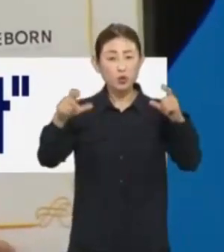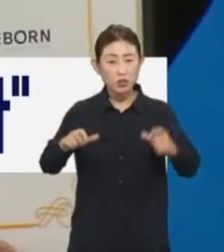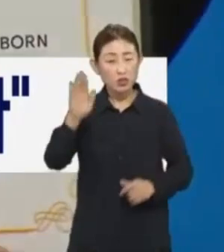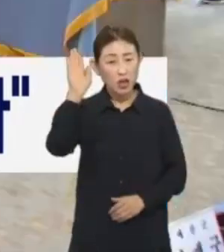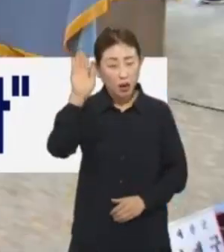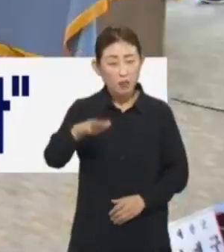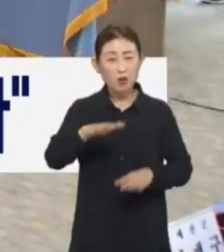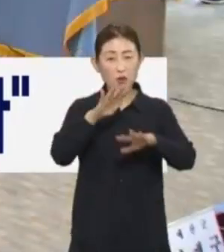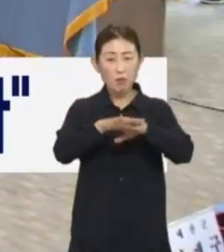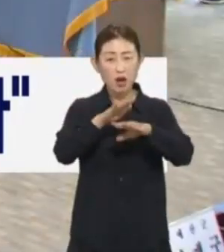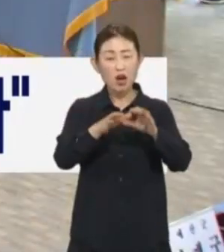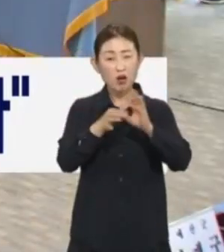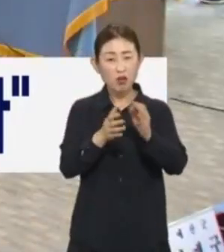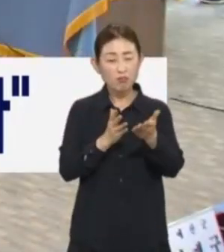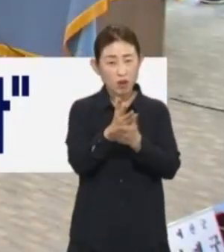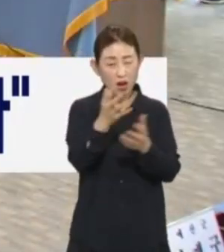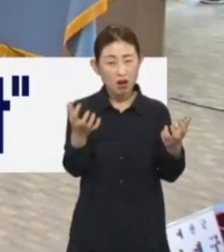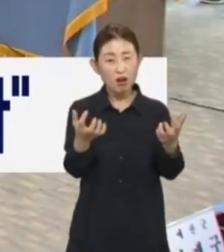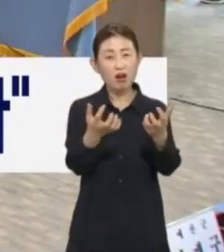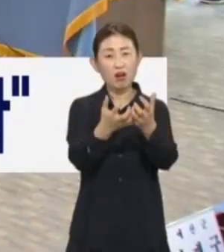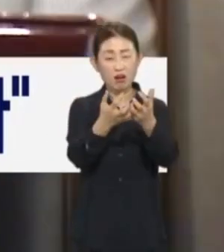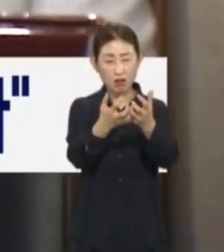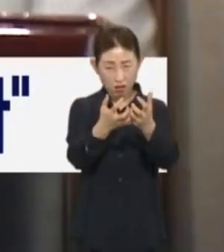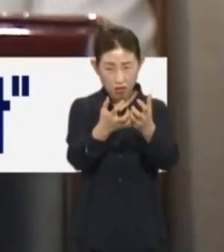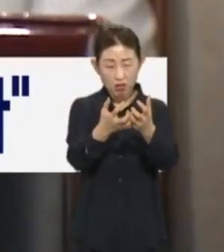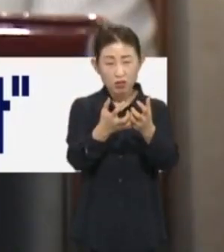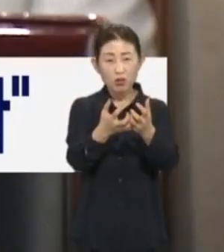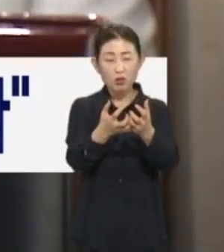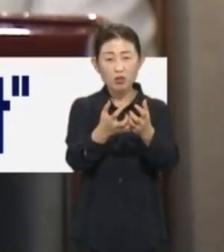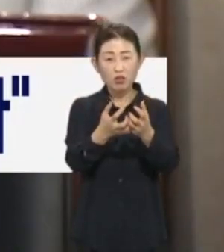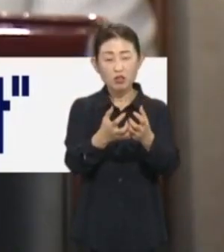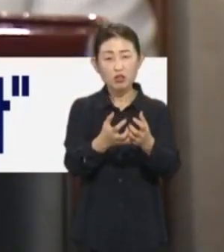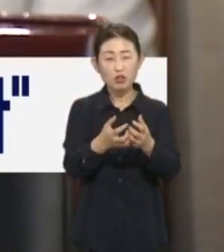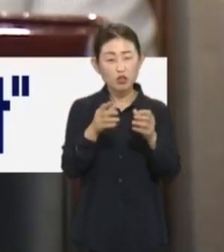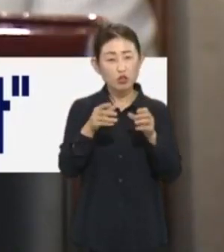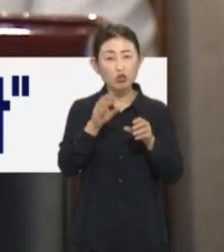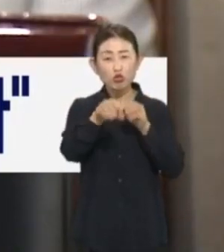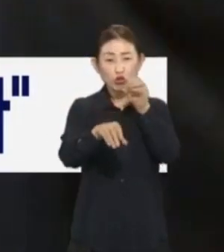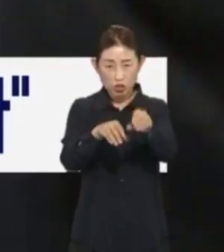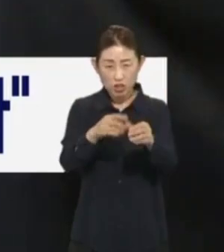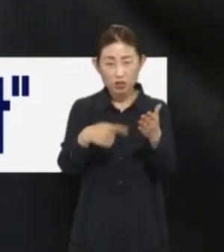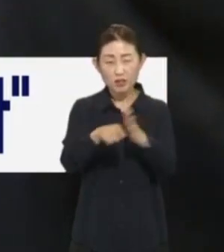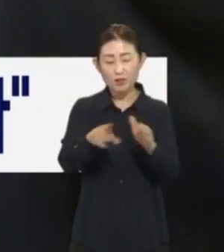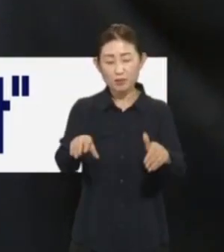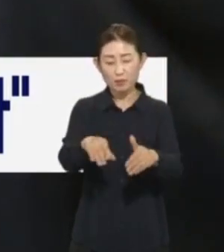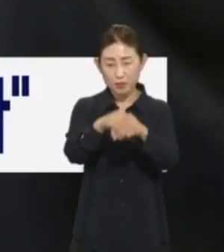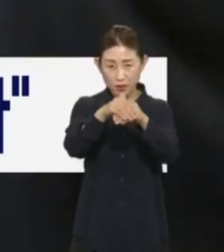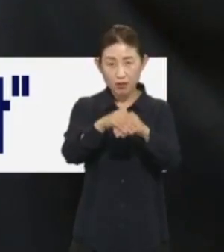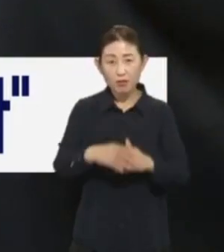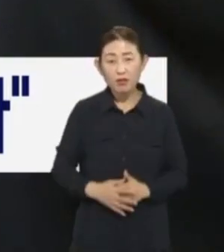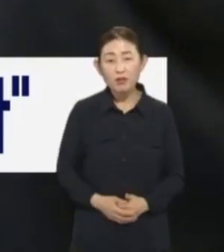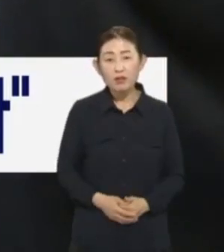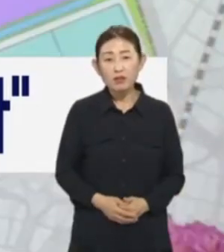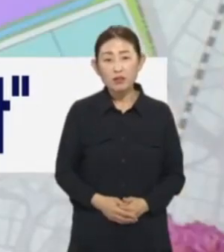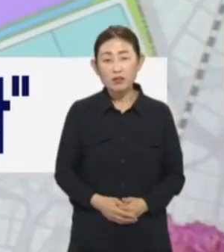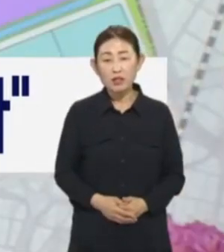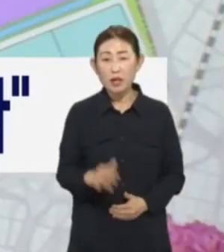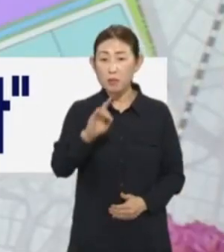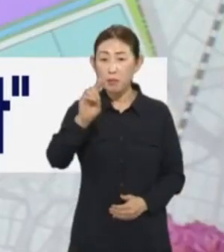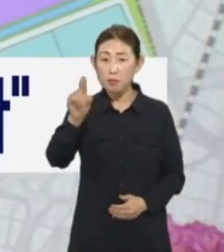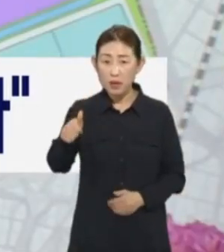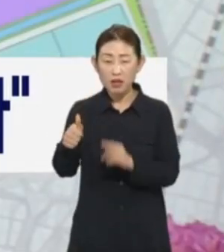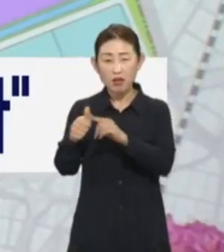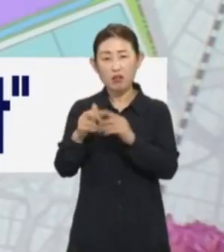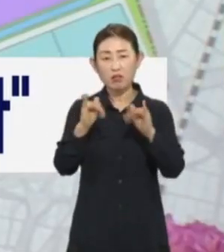삽교읍 이론을 농업의 생명공학을 응용한 그린바이오 단지로 키우기로 하고 업무협약을 맺었습니다 백종원